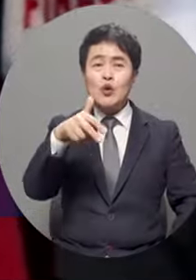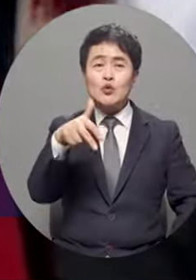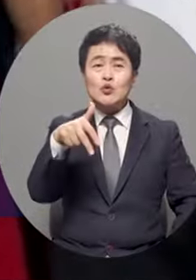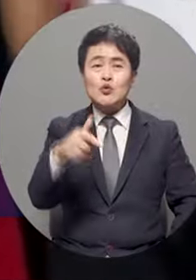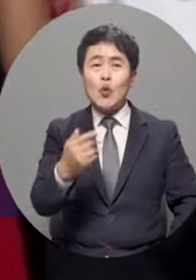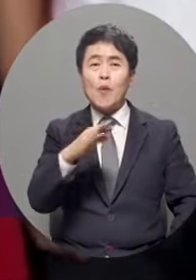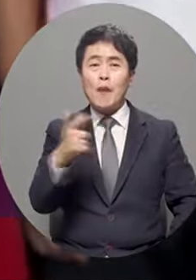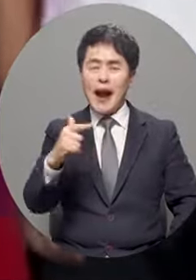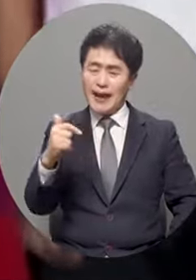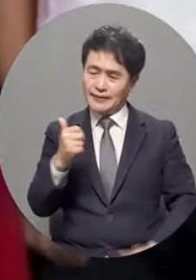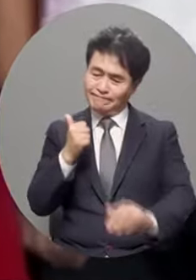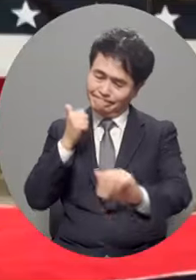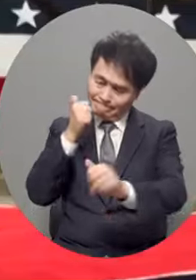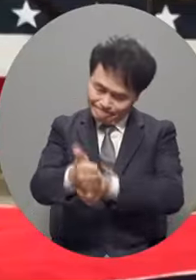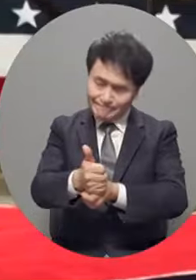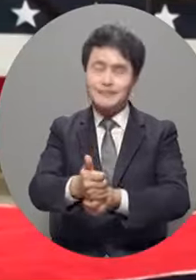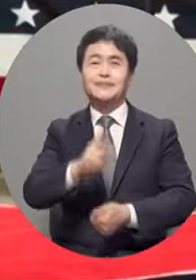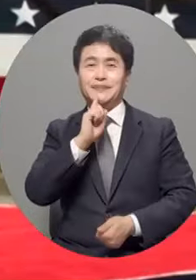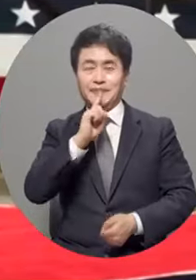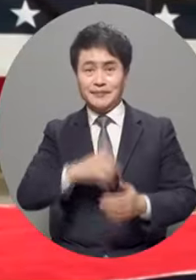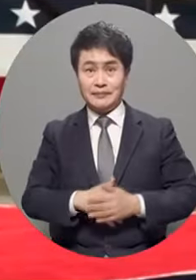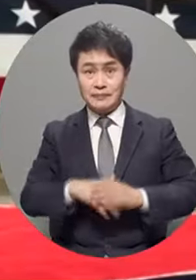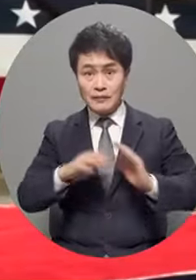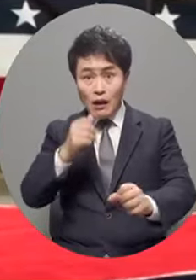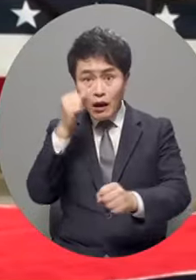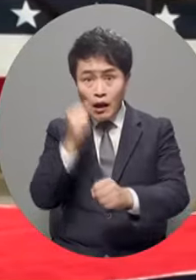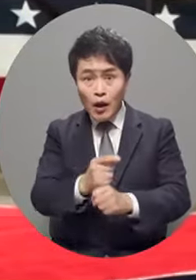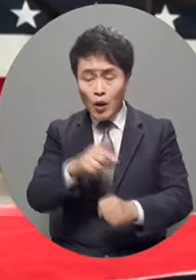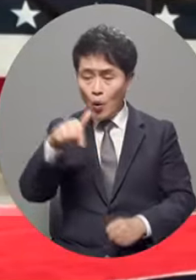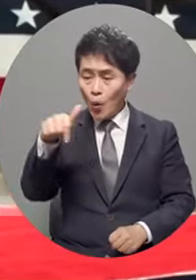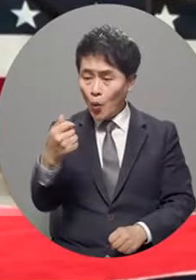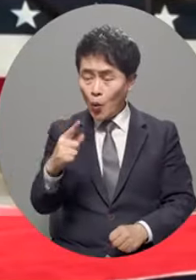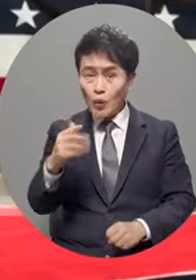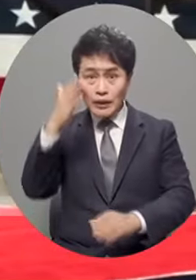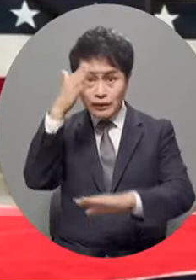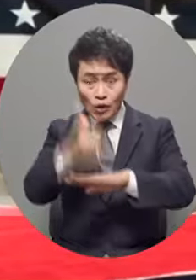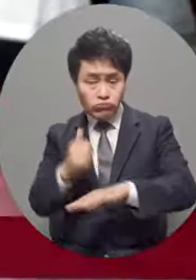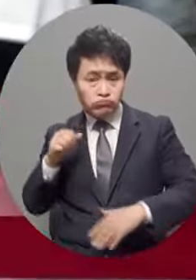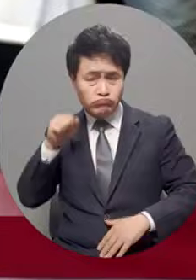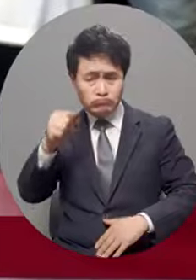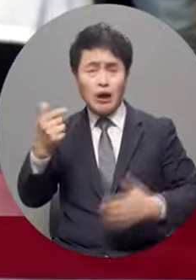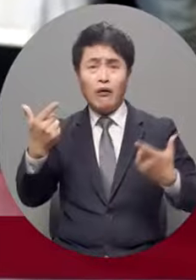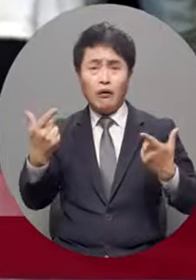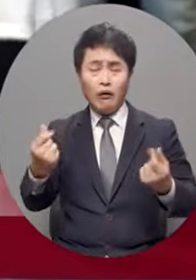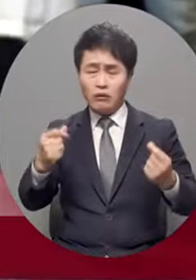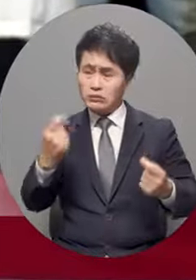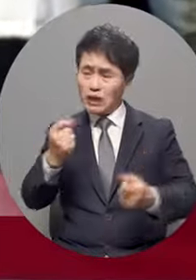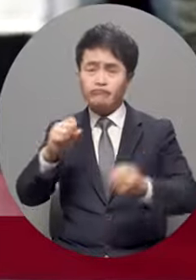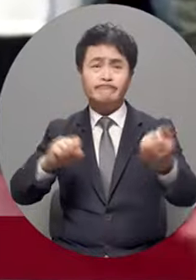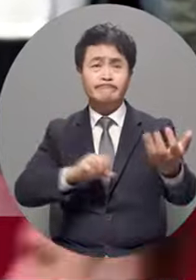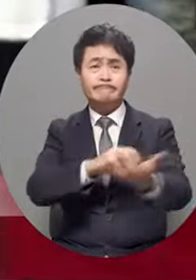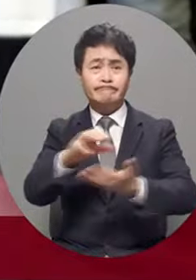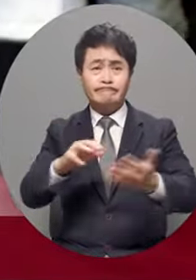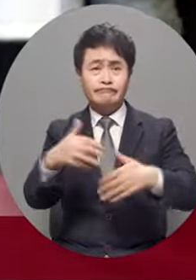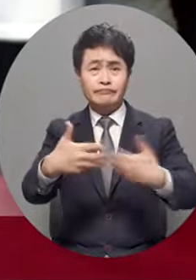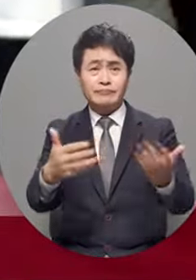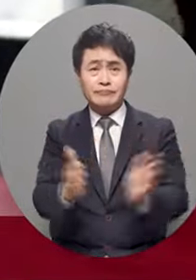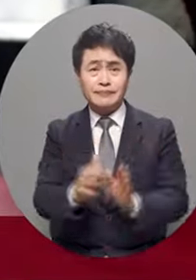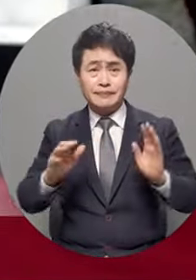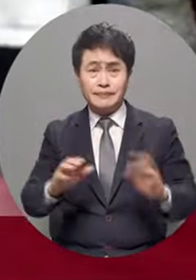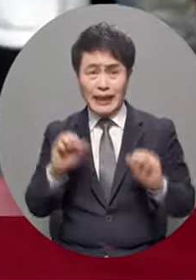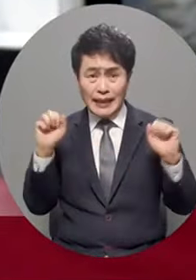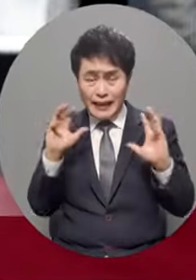Gotta beat crooked Joe Biden. 이미 공화당의 최종 후보가 된 것처럼 최근 논란이 되고 있는 냉동배아도